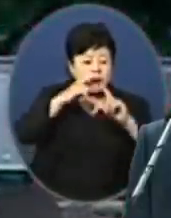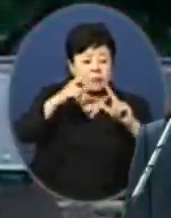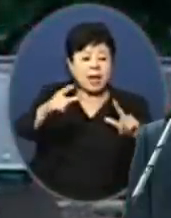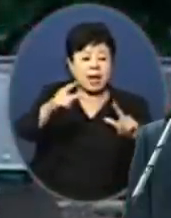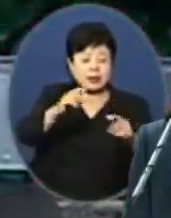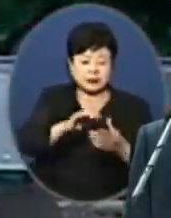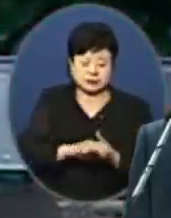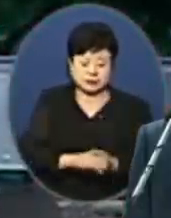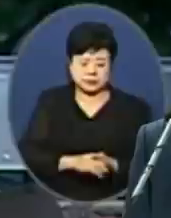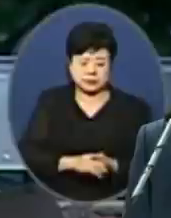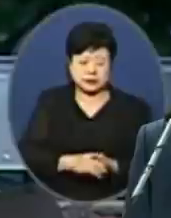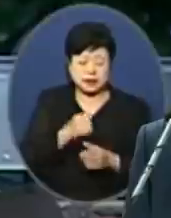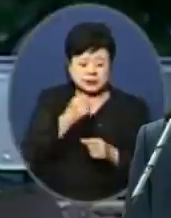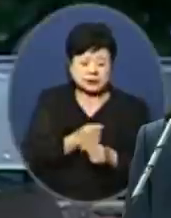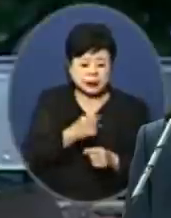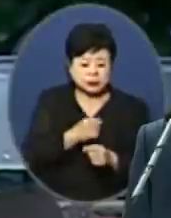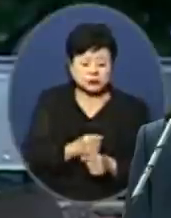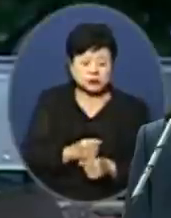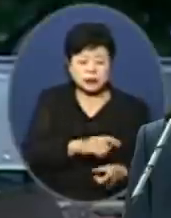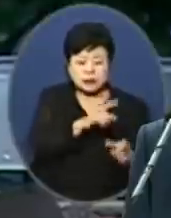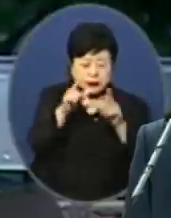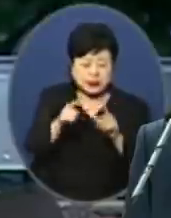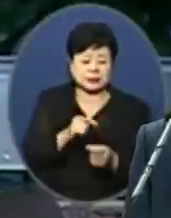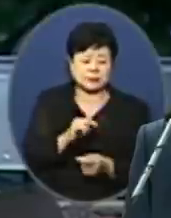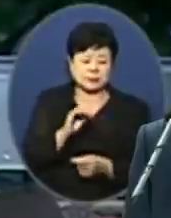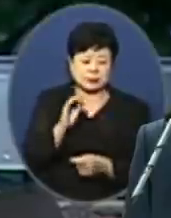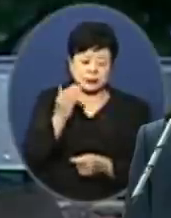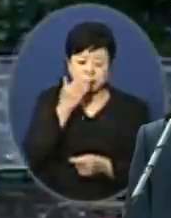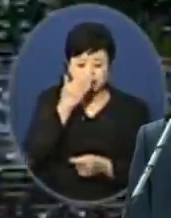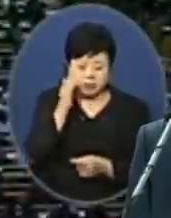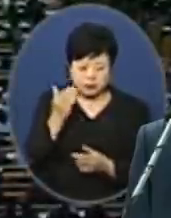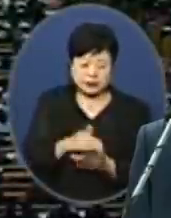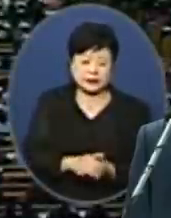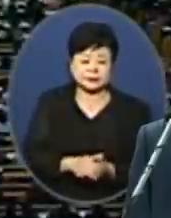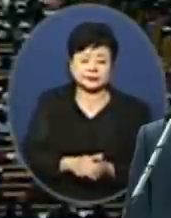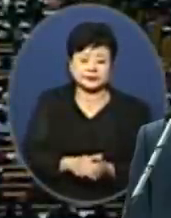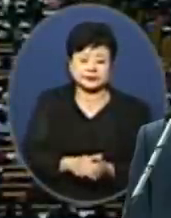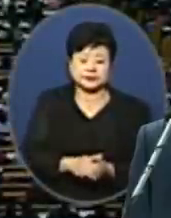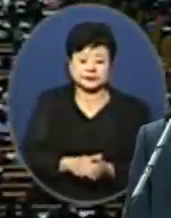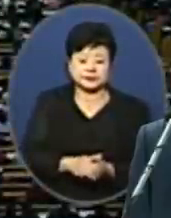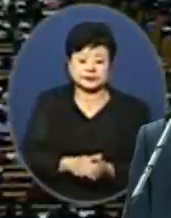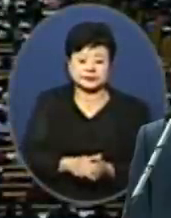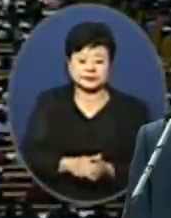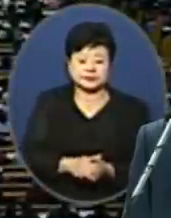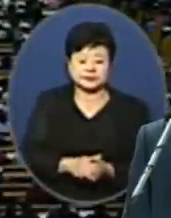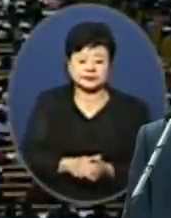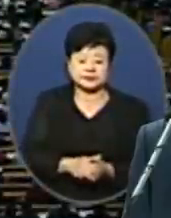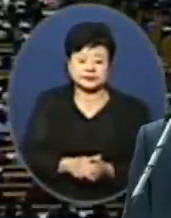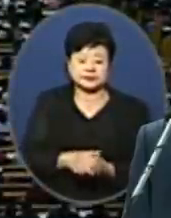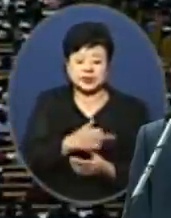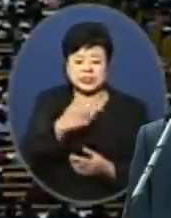선언하면서 창조적인 생활을 살아갈 수가 있는 것입니다.